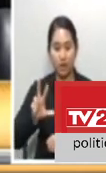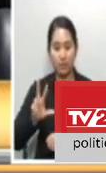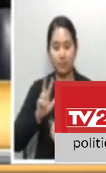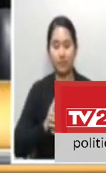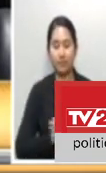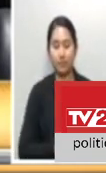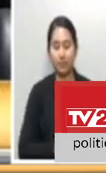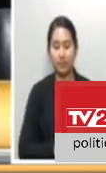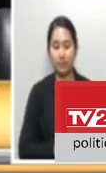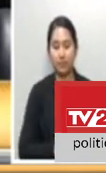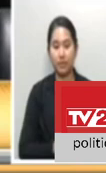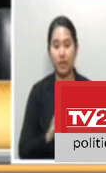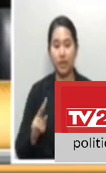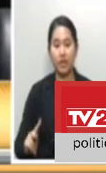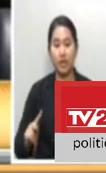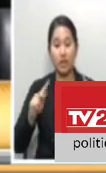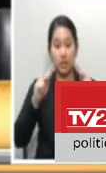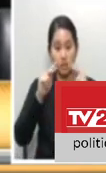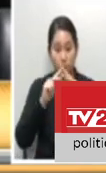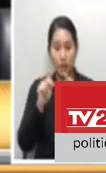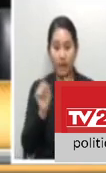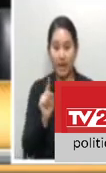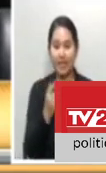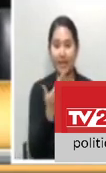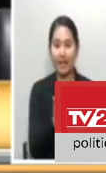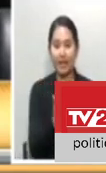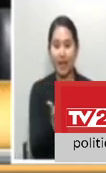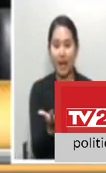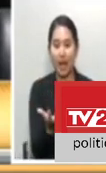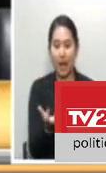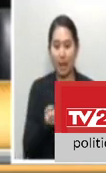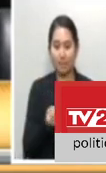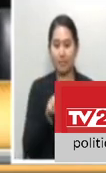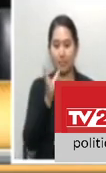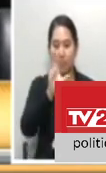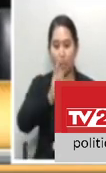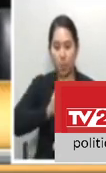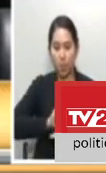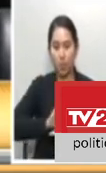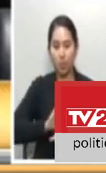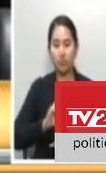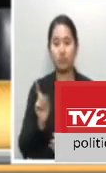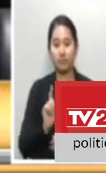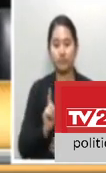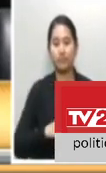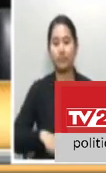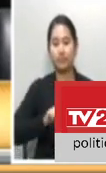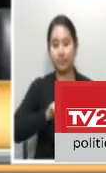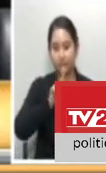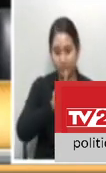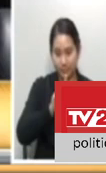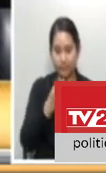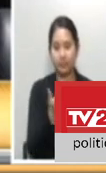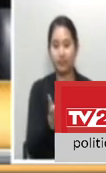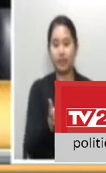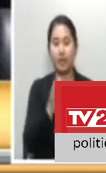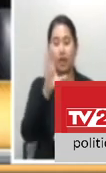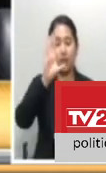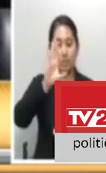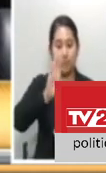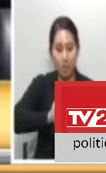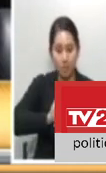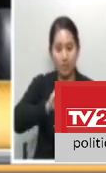2563กระทรวงใดที่ได้รับงบประมาณสูง1งบกลางซึ่งตั้ง